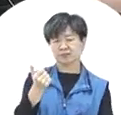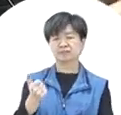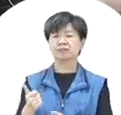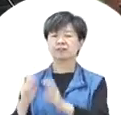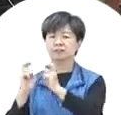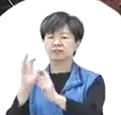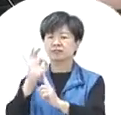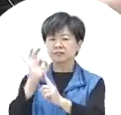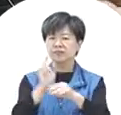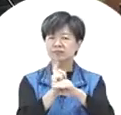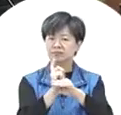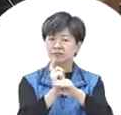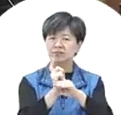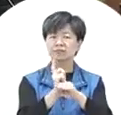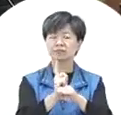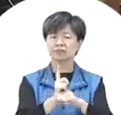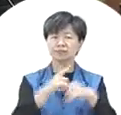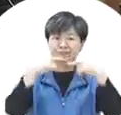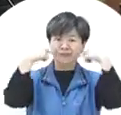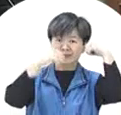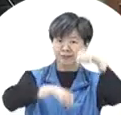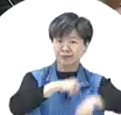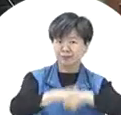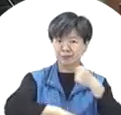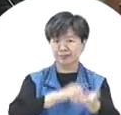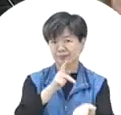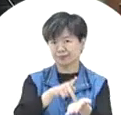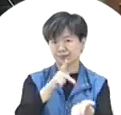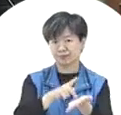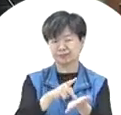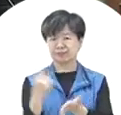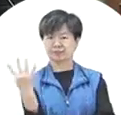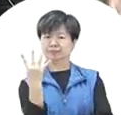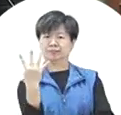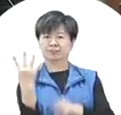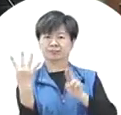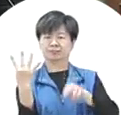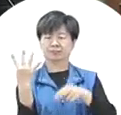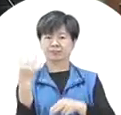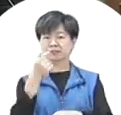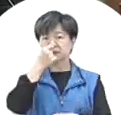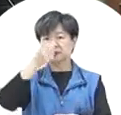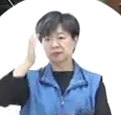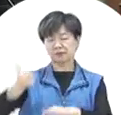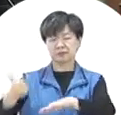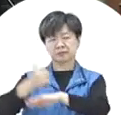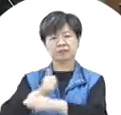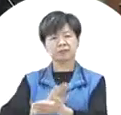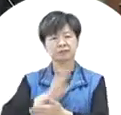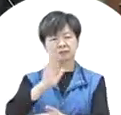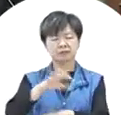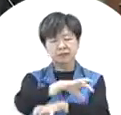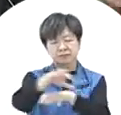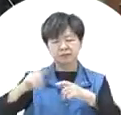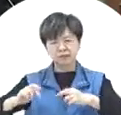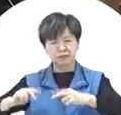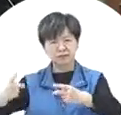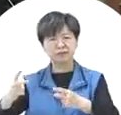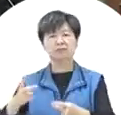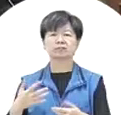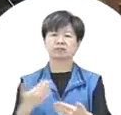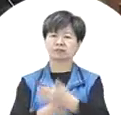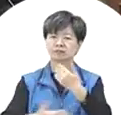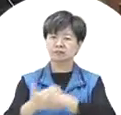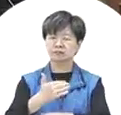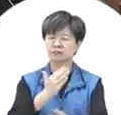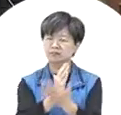车、计程车、U-Bike。那呢，蒋市长上任以后啊，随着环境的改变，交通工具的需求，今